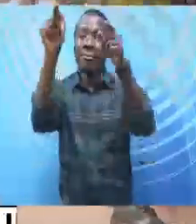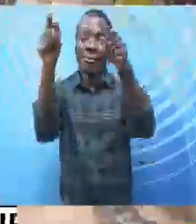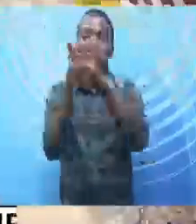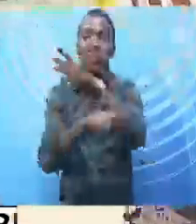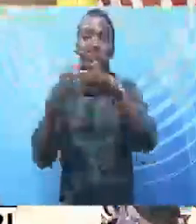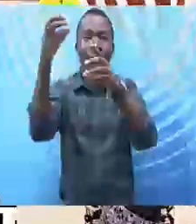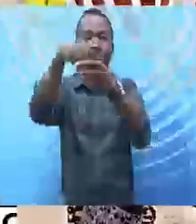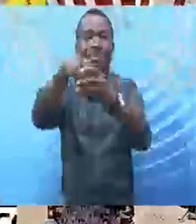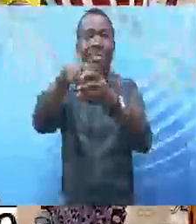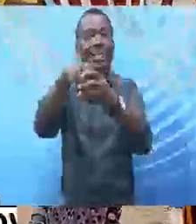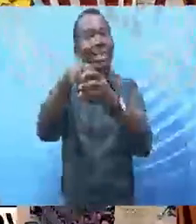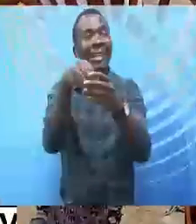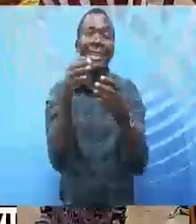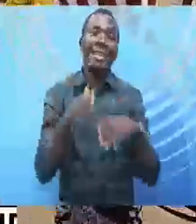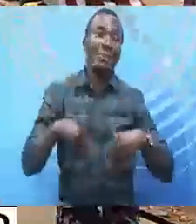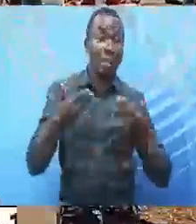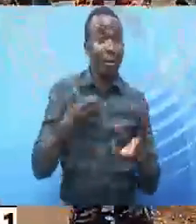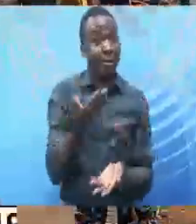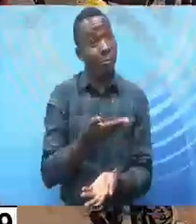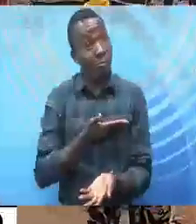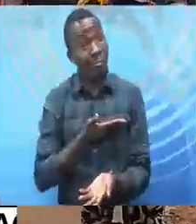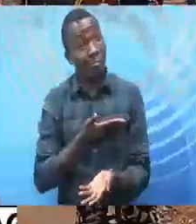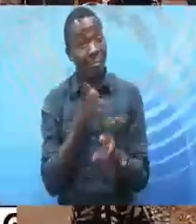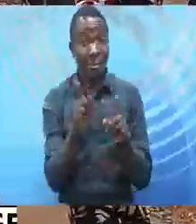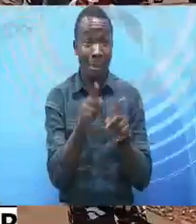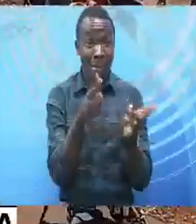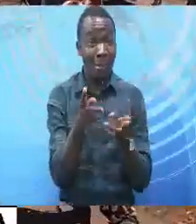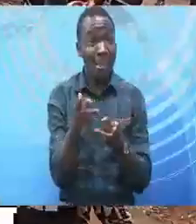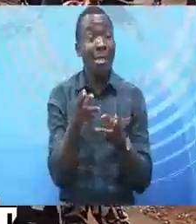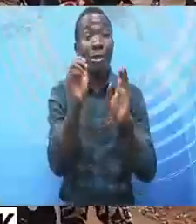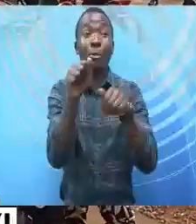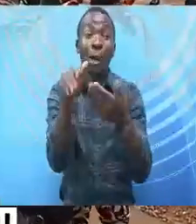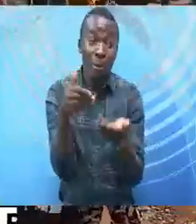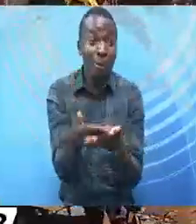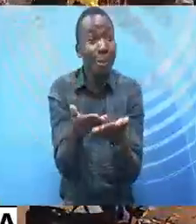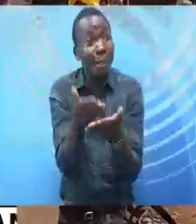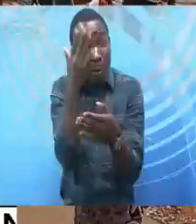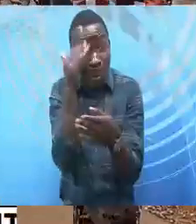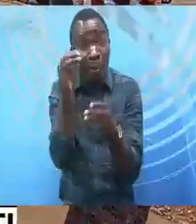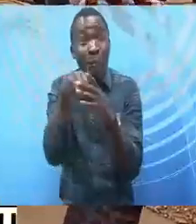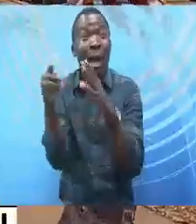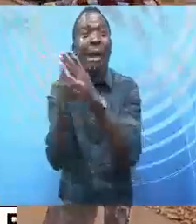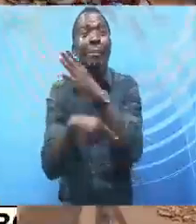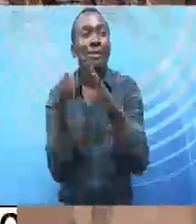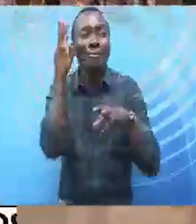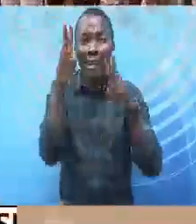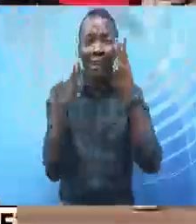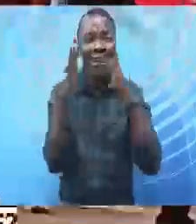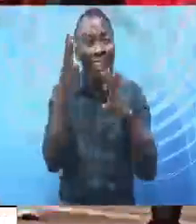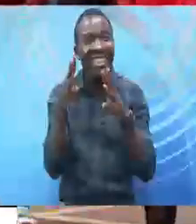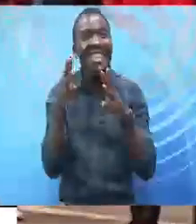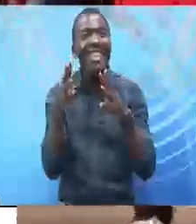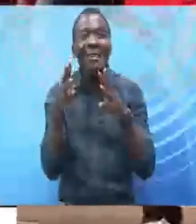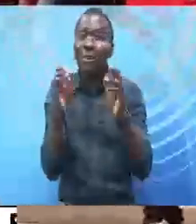bagiyemo. Ibyishimo twagize kuko n'ubundi byanga byakunda kuko twari turi mu ntara twari twahangayikijwe n'ukuntu turi bugere iyo